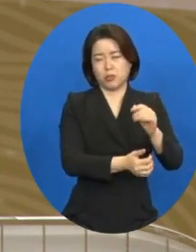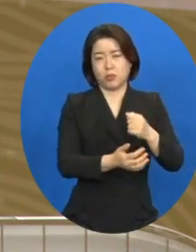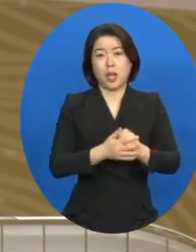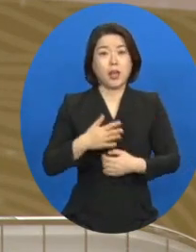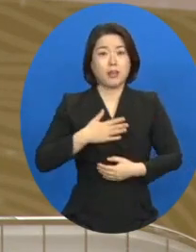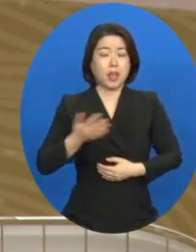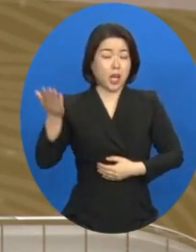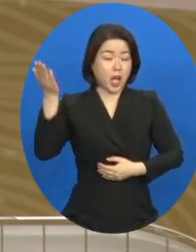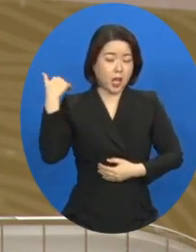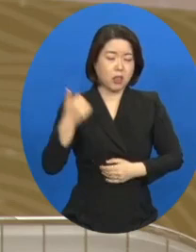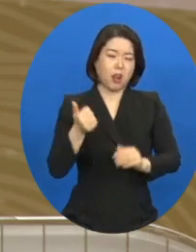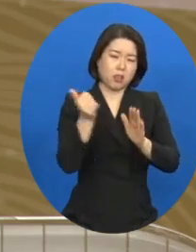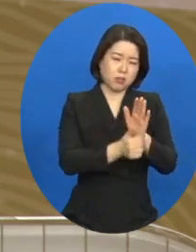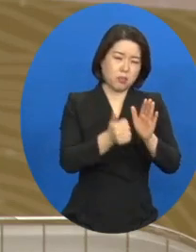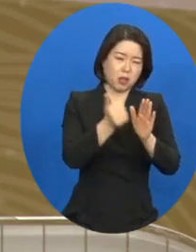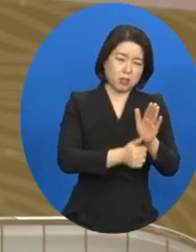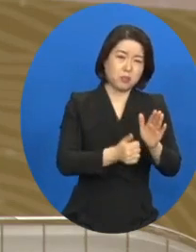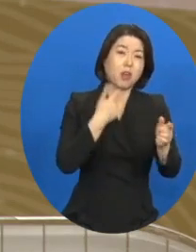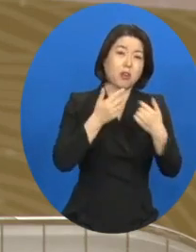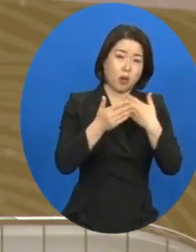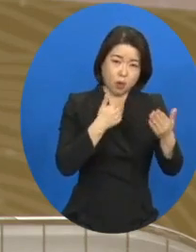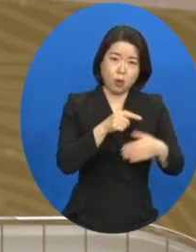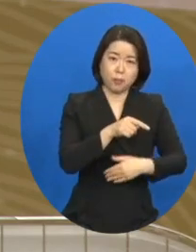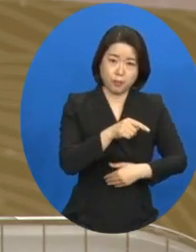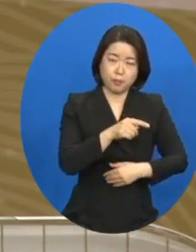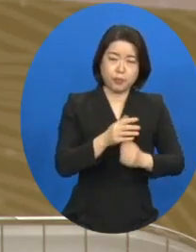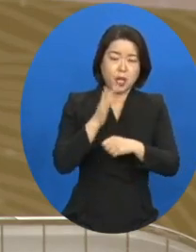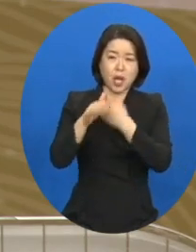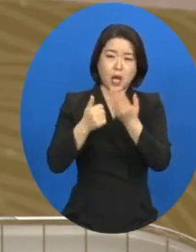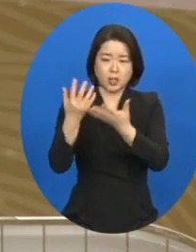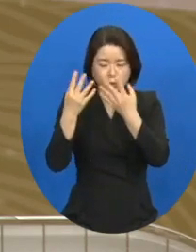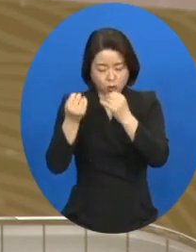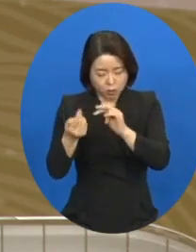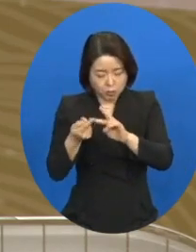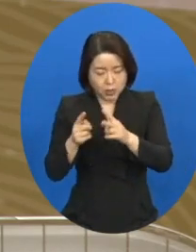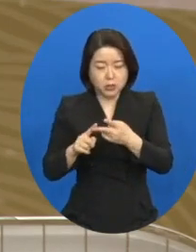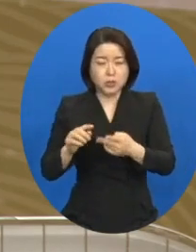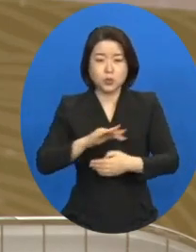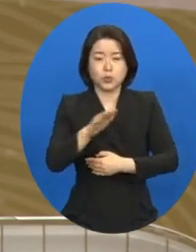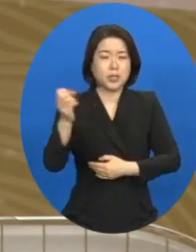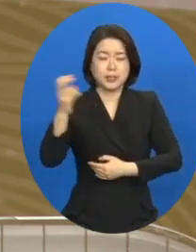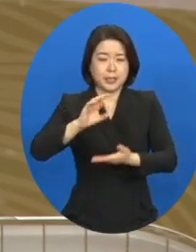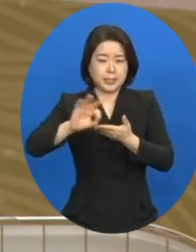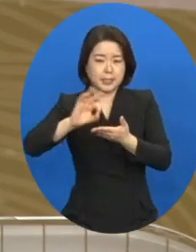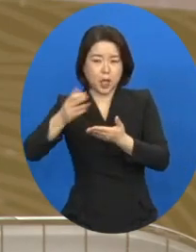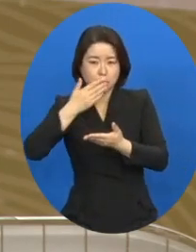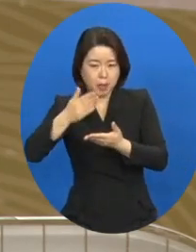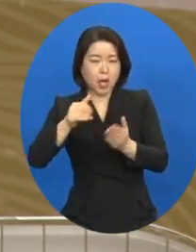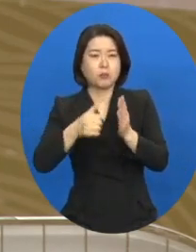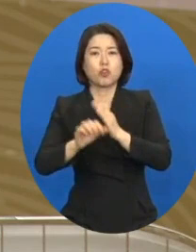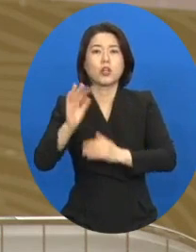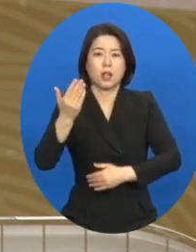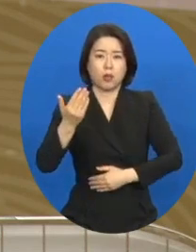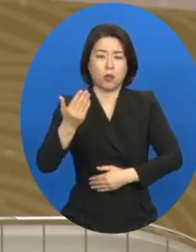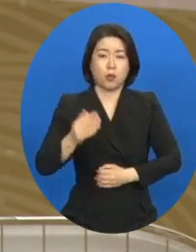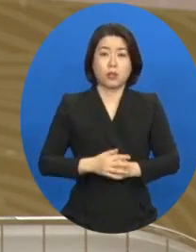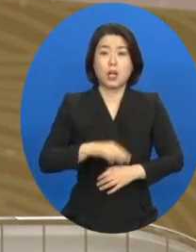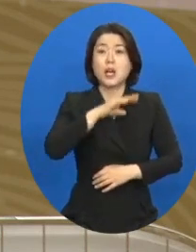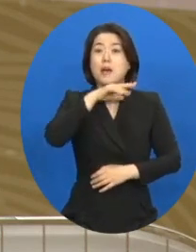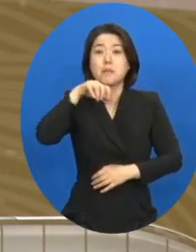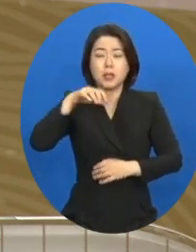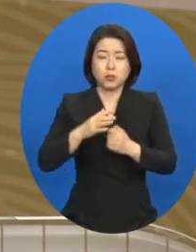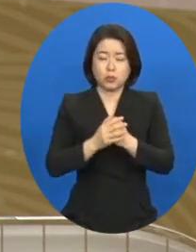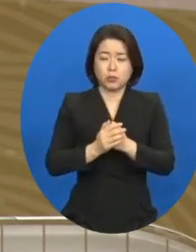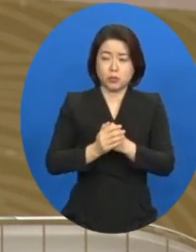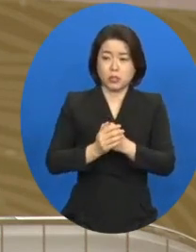내가 그동안에 실패했던 것은 하나님께서 얼마든지 우리를 다시 쓰실 수 있는 도구예요. 베드로는